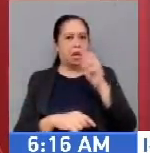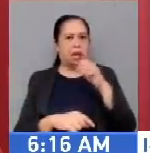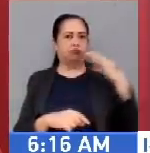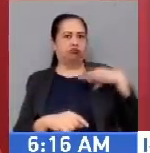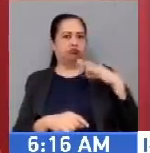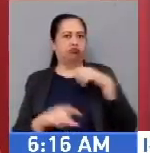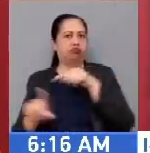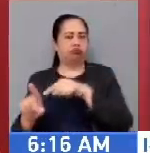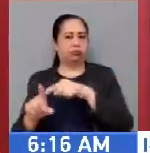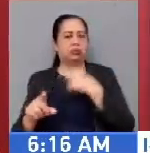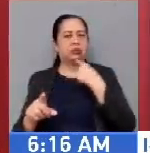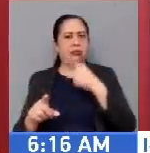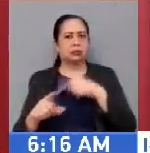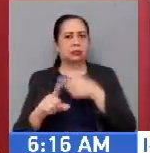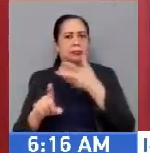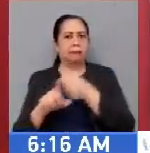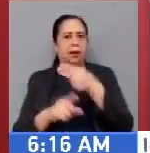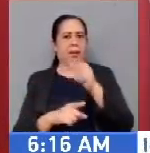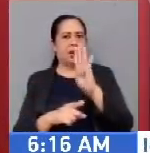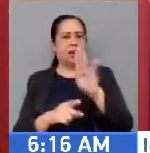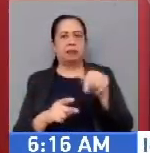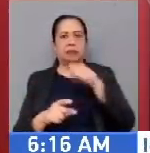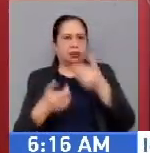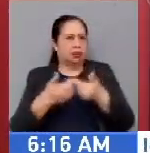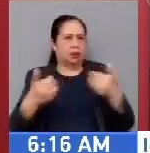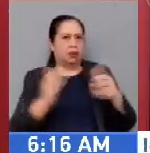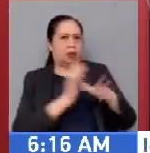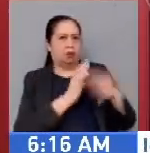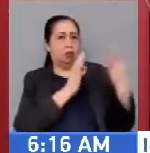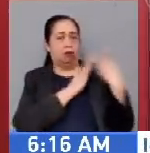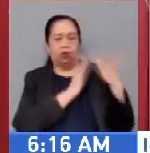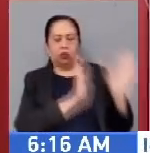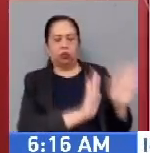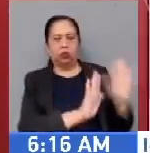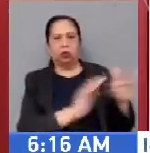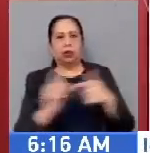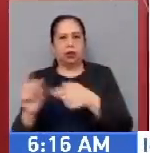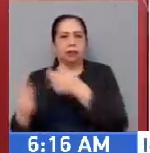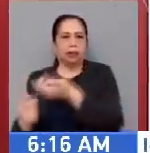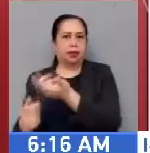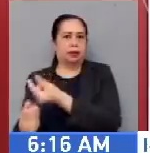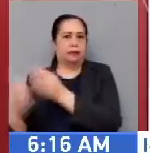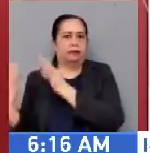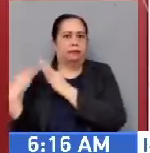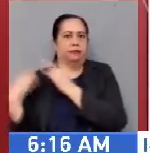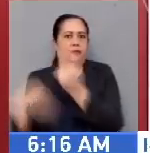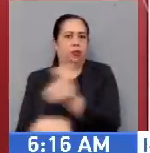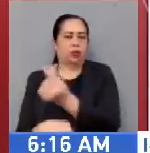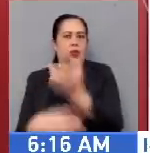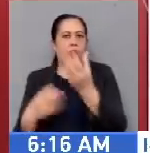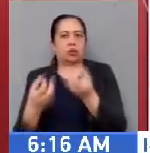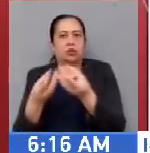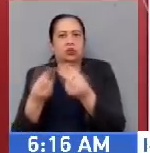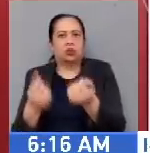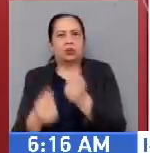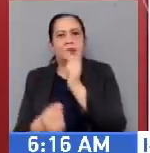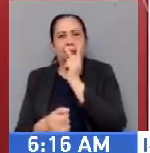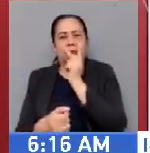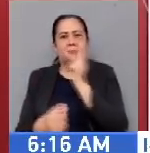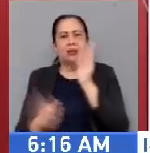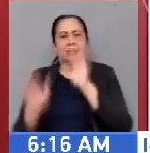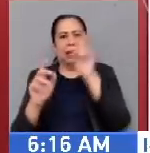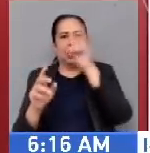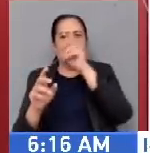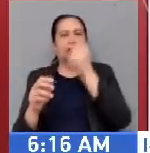naman ang Impact Hub na hindi kasali ang COMELEC sa kontrata nito sa hotel. Nais daw nilang resolbahin ng pribado ang hindi nila pagkakaunawaan